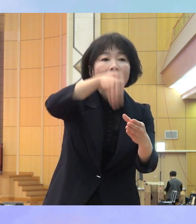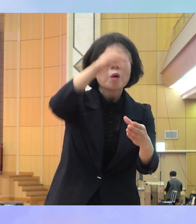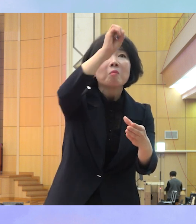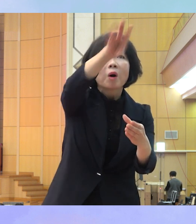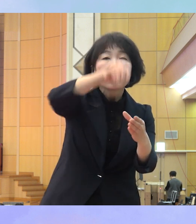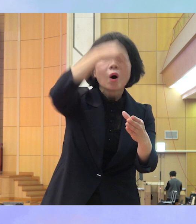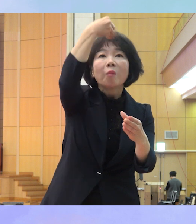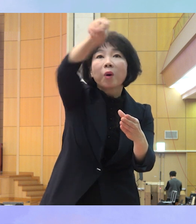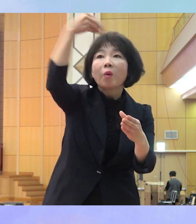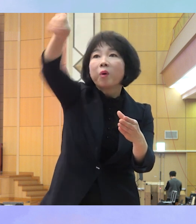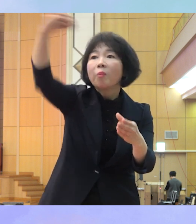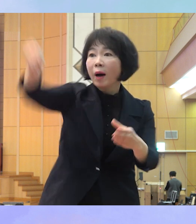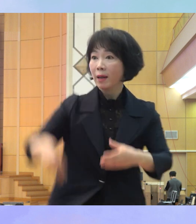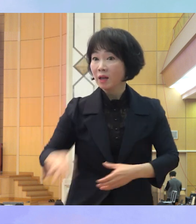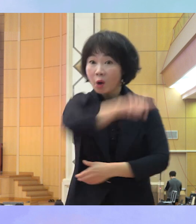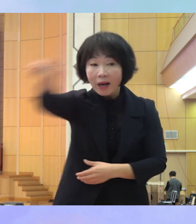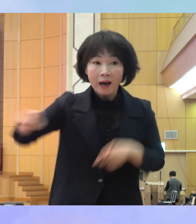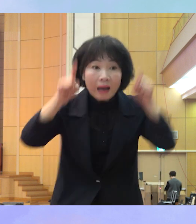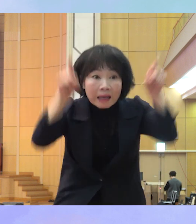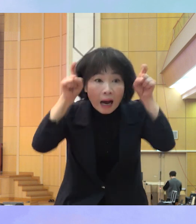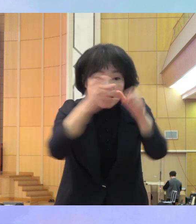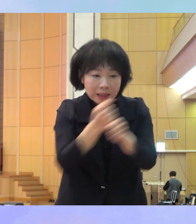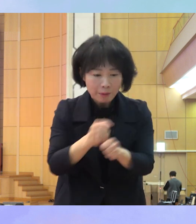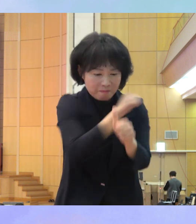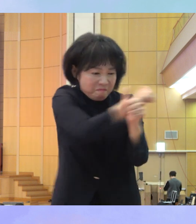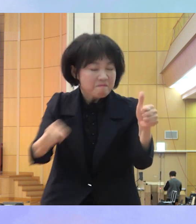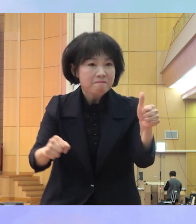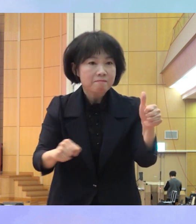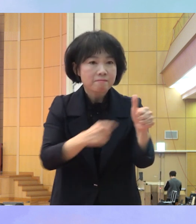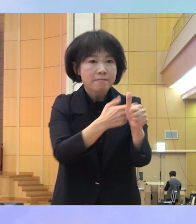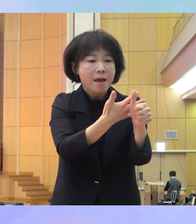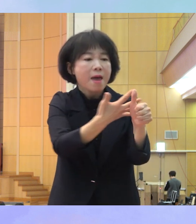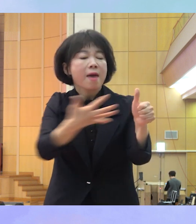잡아 가지고 목에,